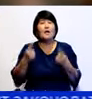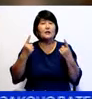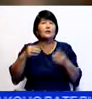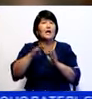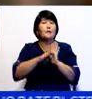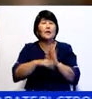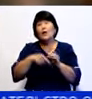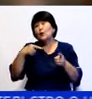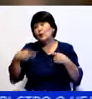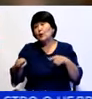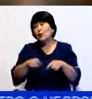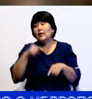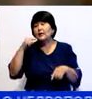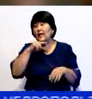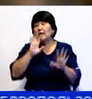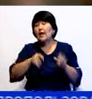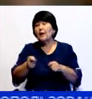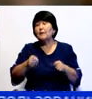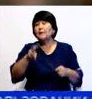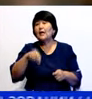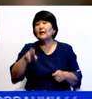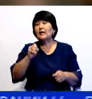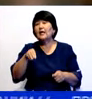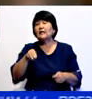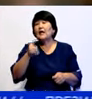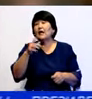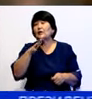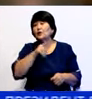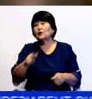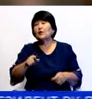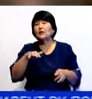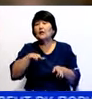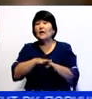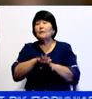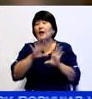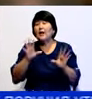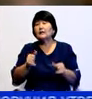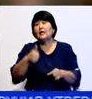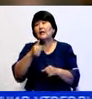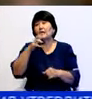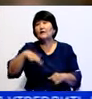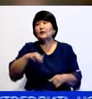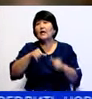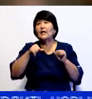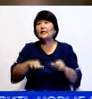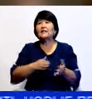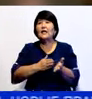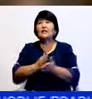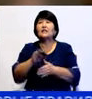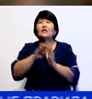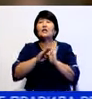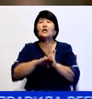программы. С другой – ограничение президентского мандата одним сроком обеспечит максимальную нацеленность главы государства на решение стратегических